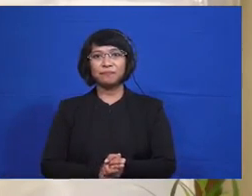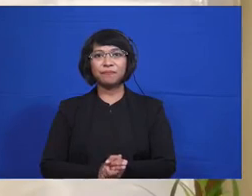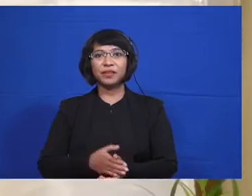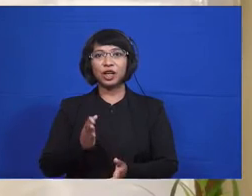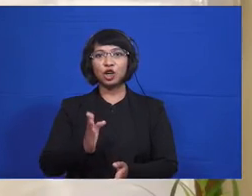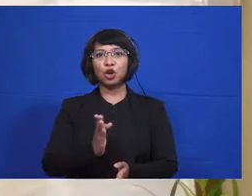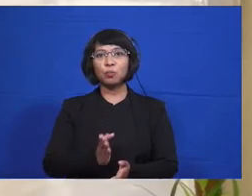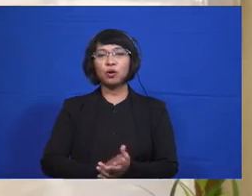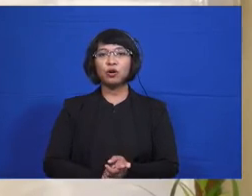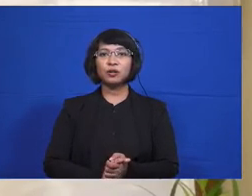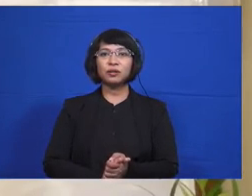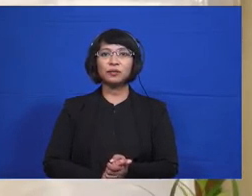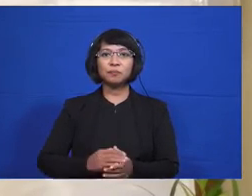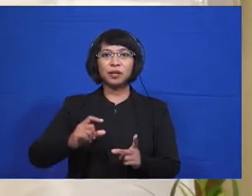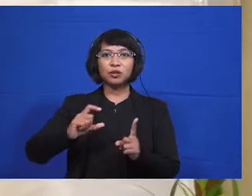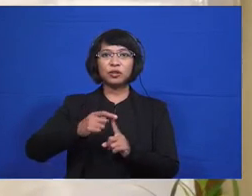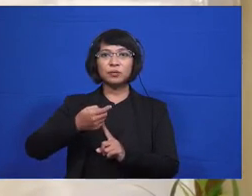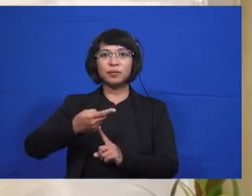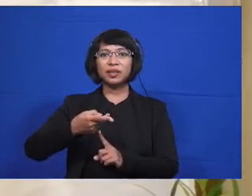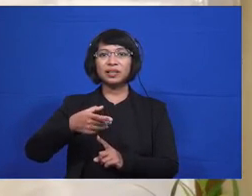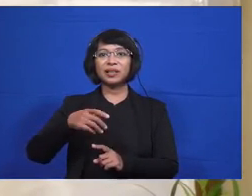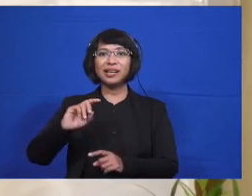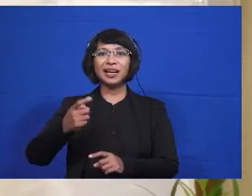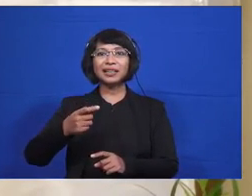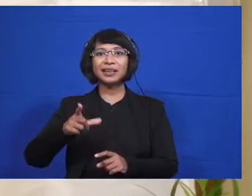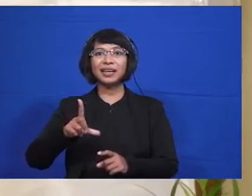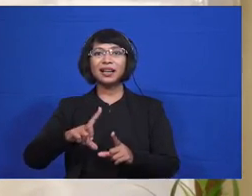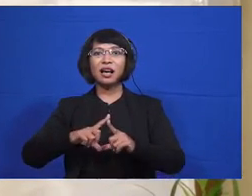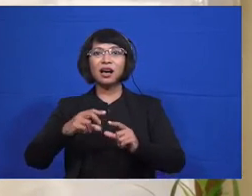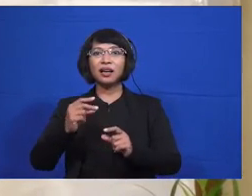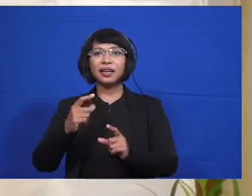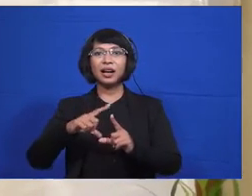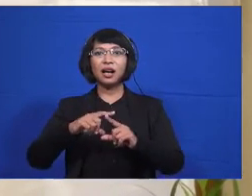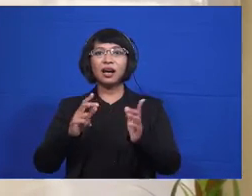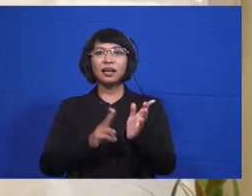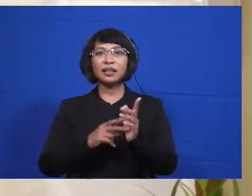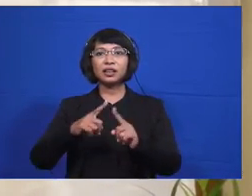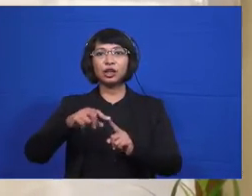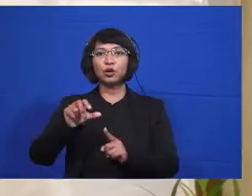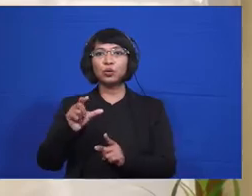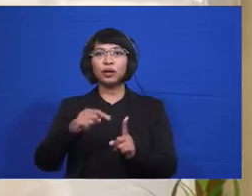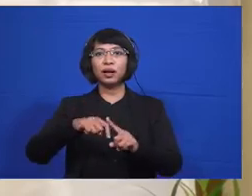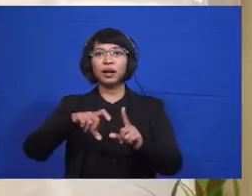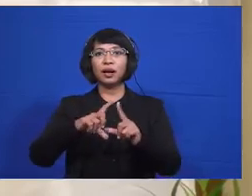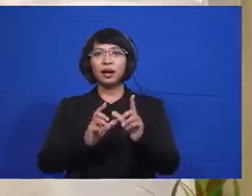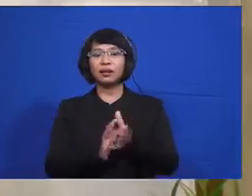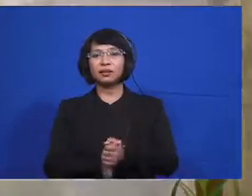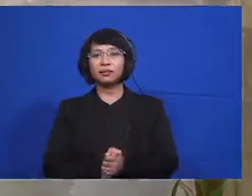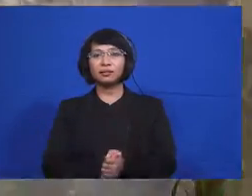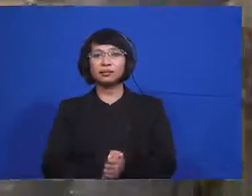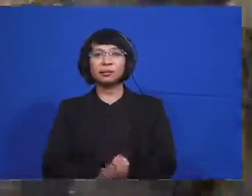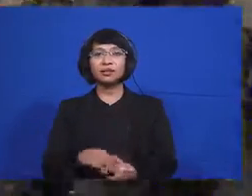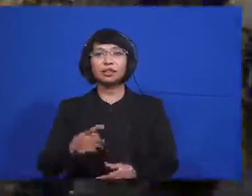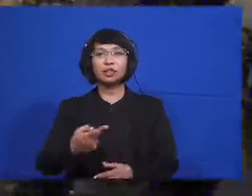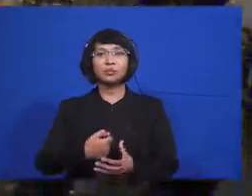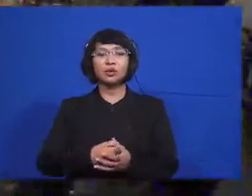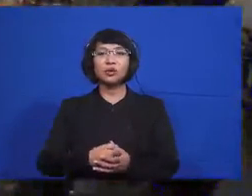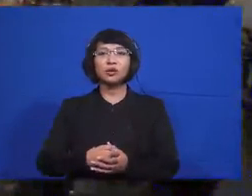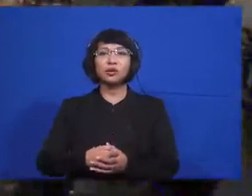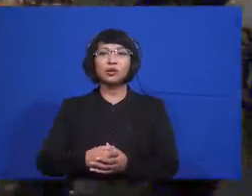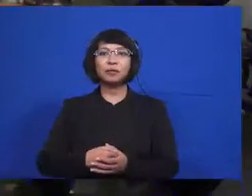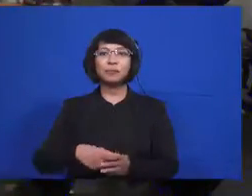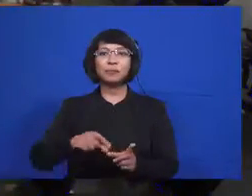Petrus Ece Muda dari Larantuka. Romo Bernardinus Penta Putra dari